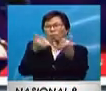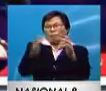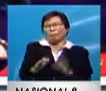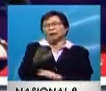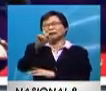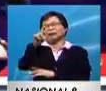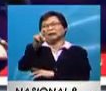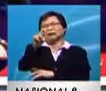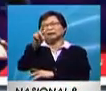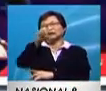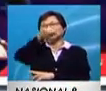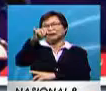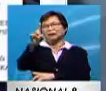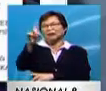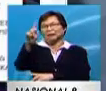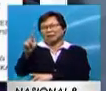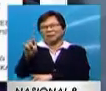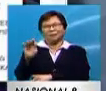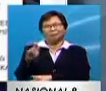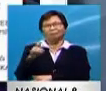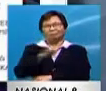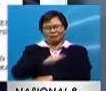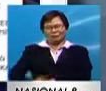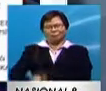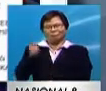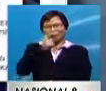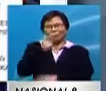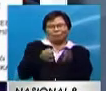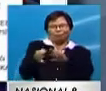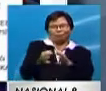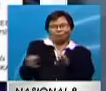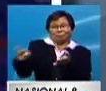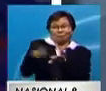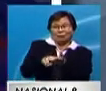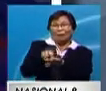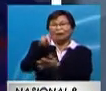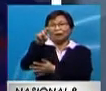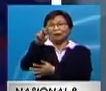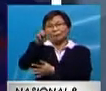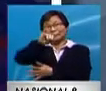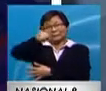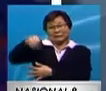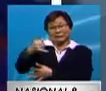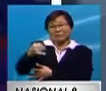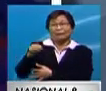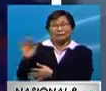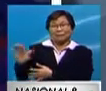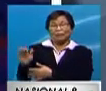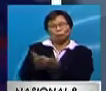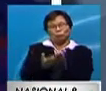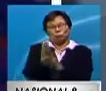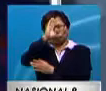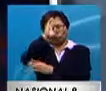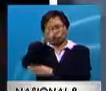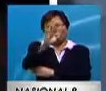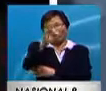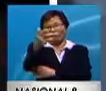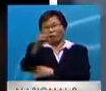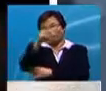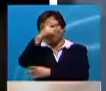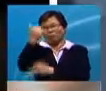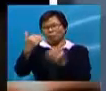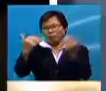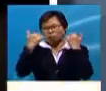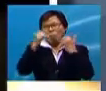Tengku Abdullah enggan membuat sebarang andaian berhubung kenyataan terbaharu tunku mahkota Johor yang terus membidas FM ekoran